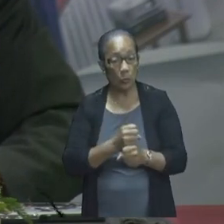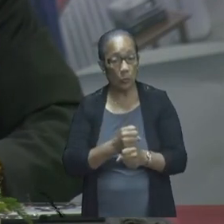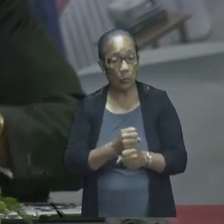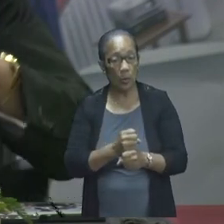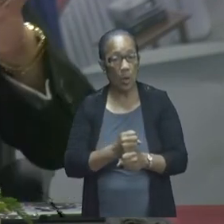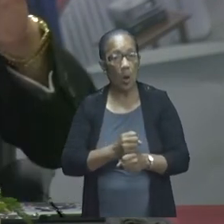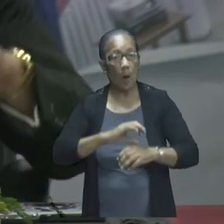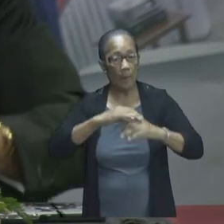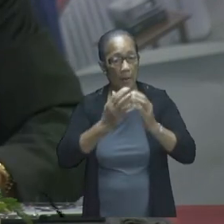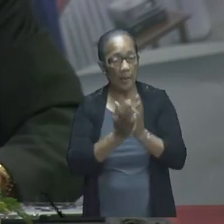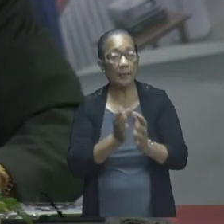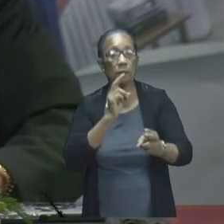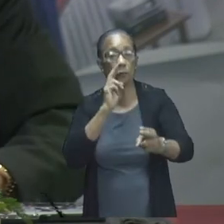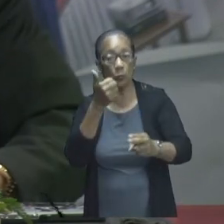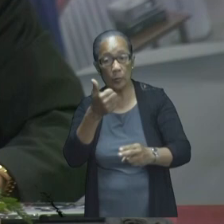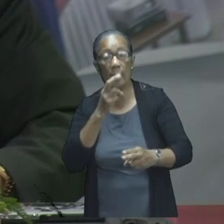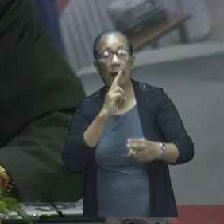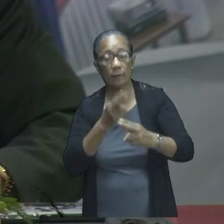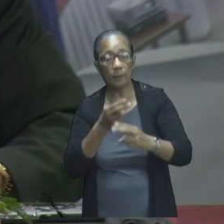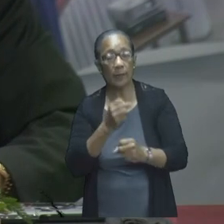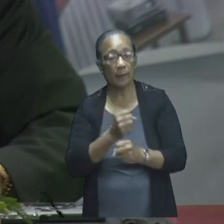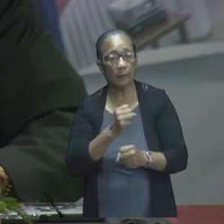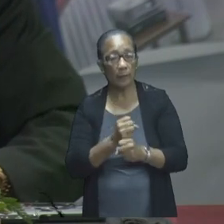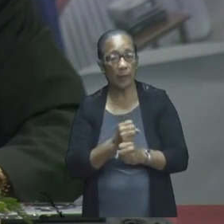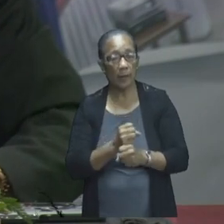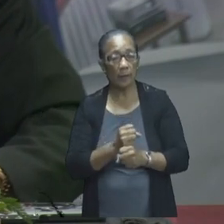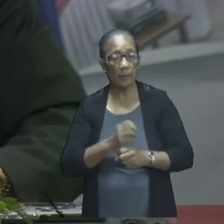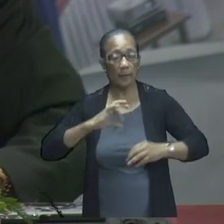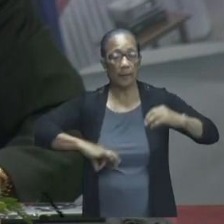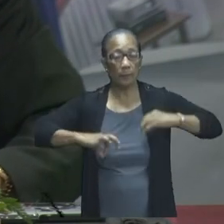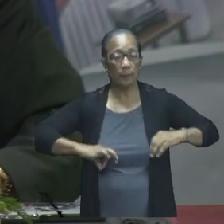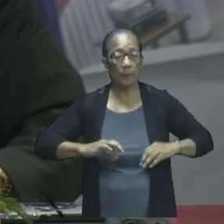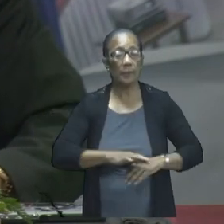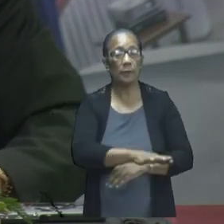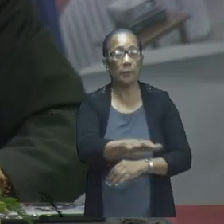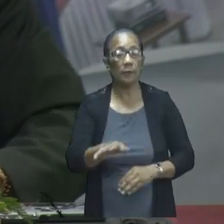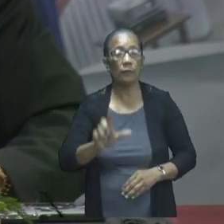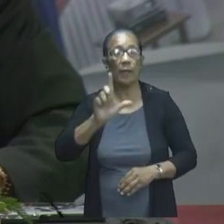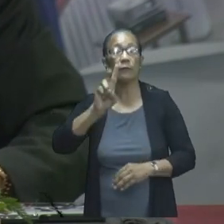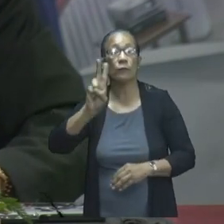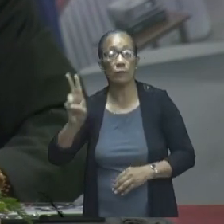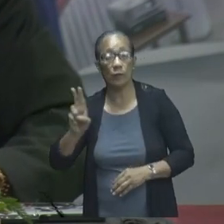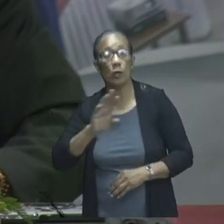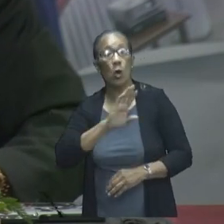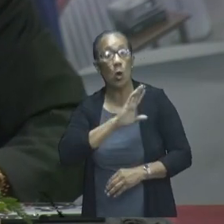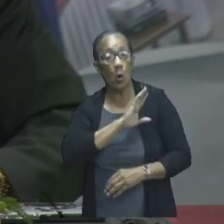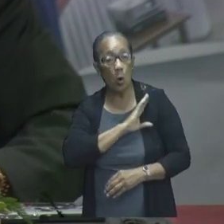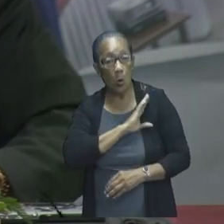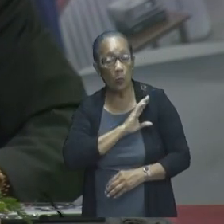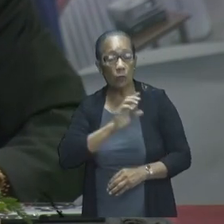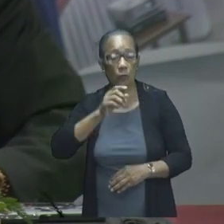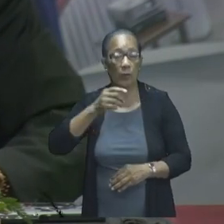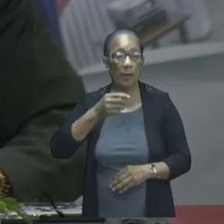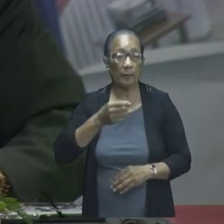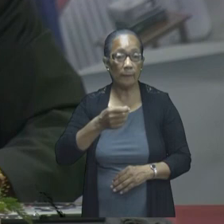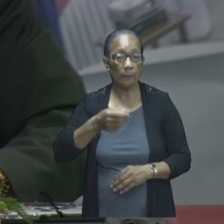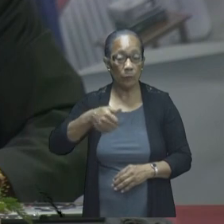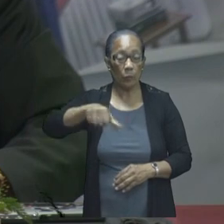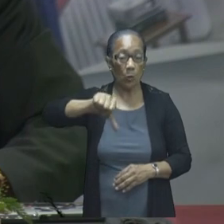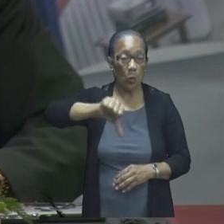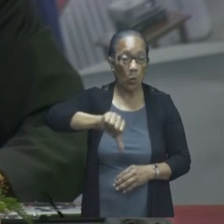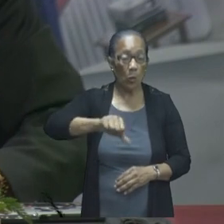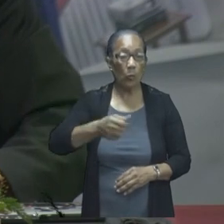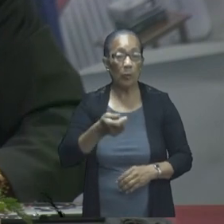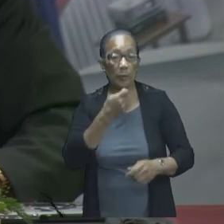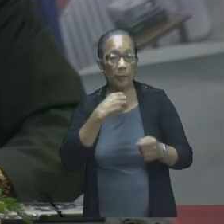te bespreken trek er is een ministerie van lvv we zijn ook bezig met project van sojateelt daar zijn de ondernemers ook houden gekomen naar